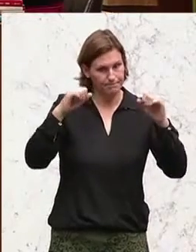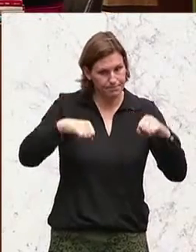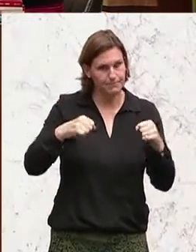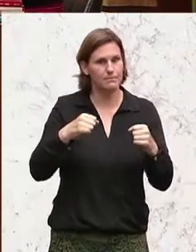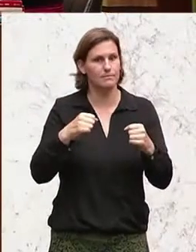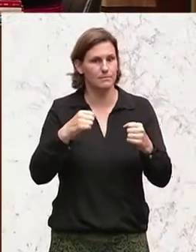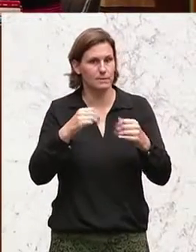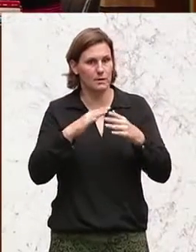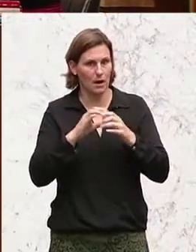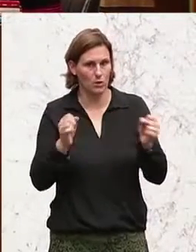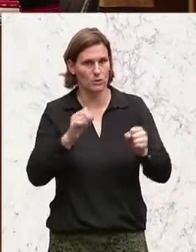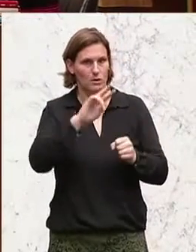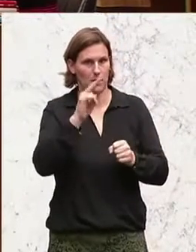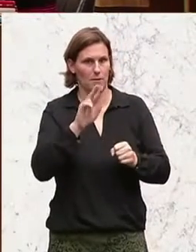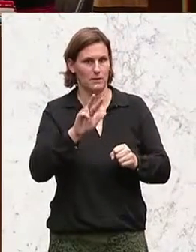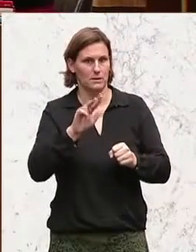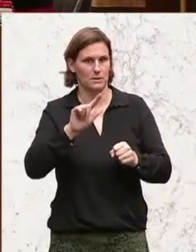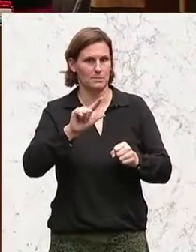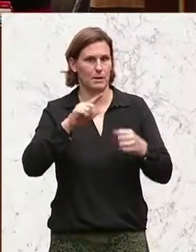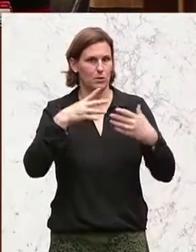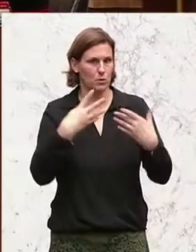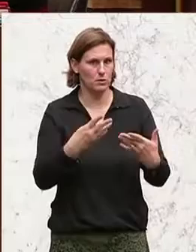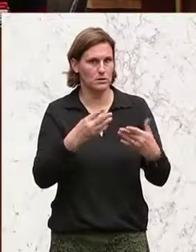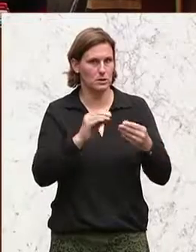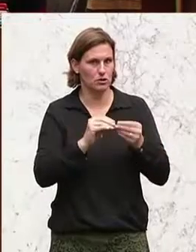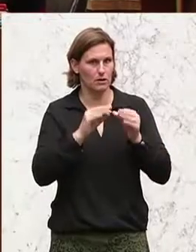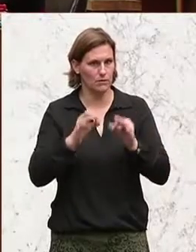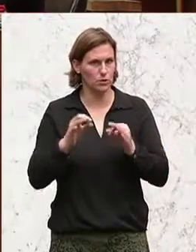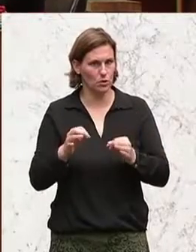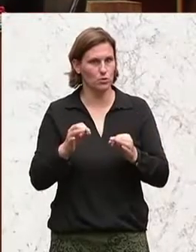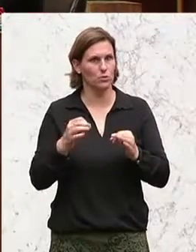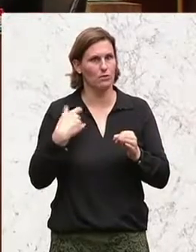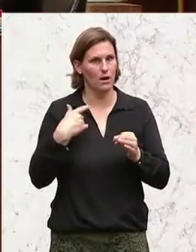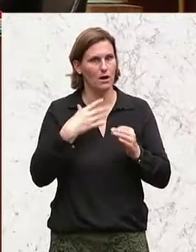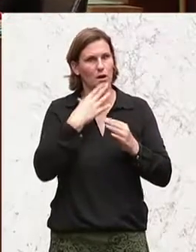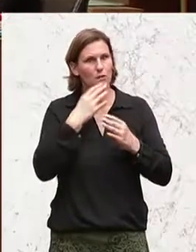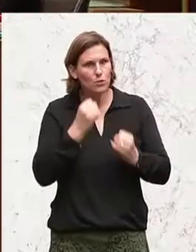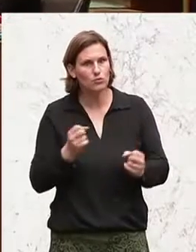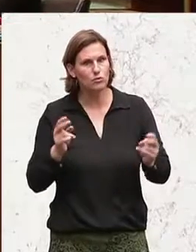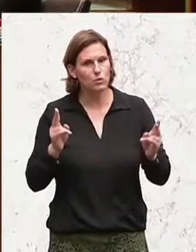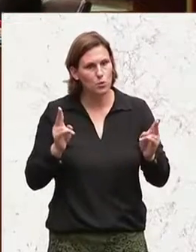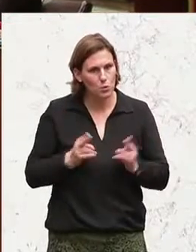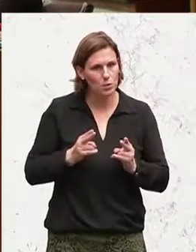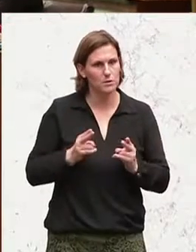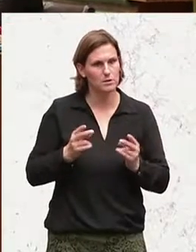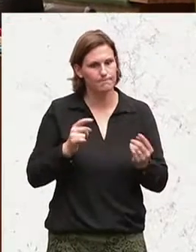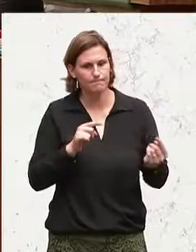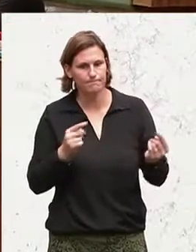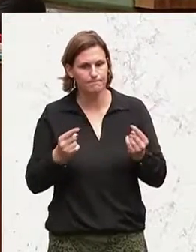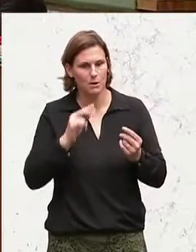Sonja Hammerschmidt, die Frauenagenten werden an Sabine Oberhauser, die wir jetzt erlebt haben, übertragen